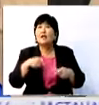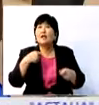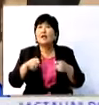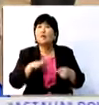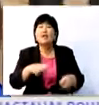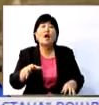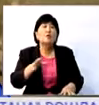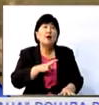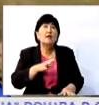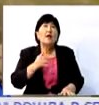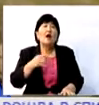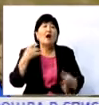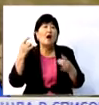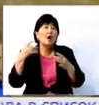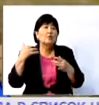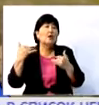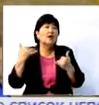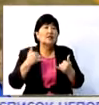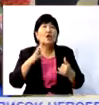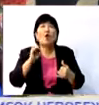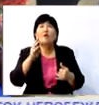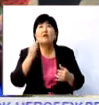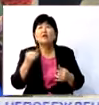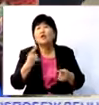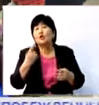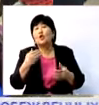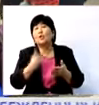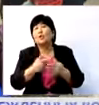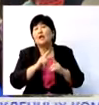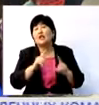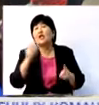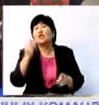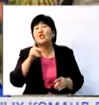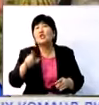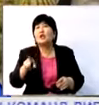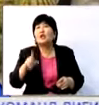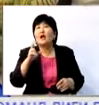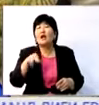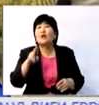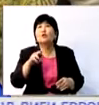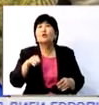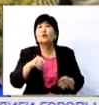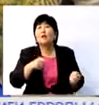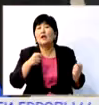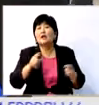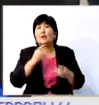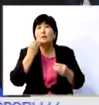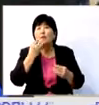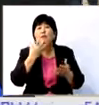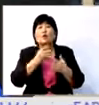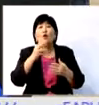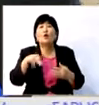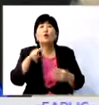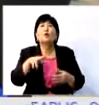была богатая. Арбузы, дыни, овощи. И еще одним продуктом отличились шиелийцы. Хадыр Тулеев привез отборный свой мед.